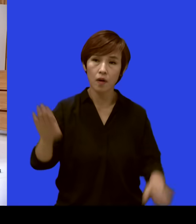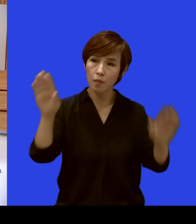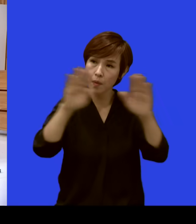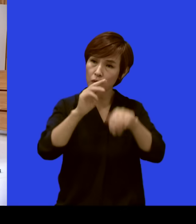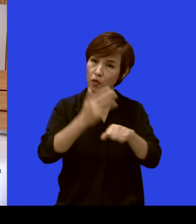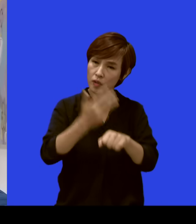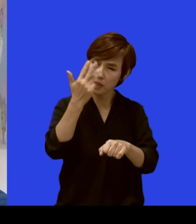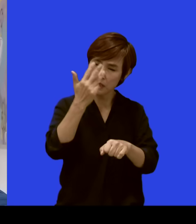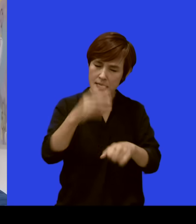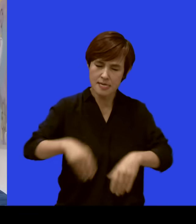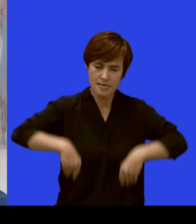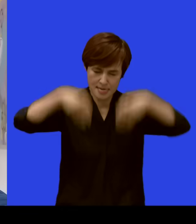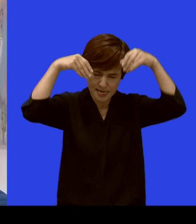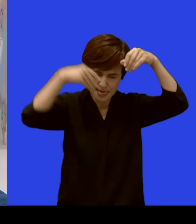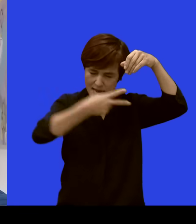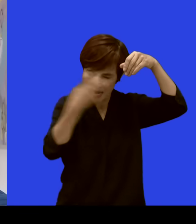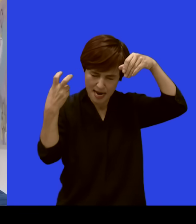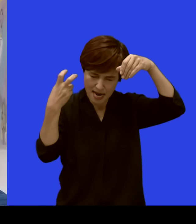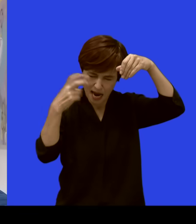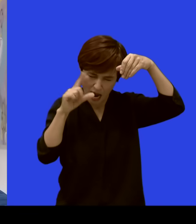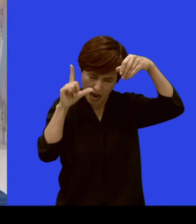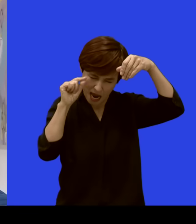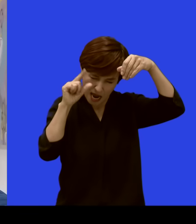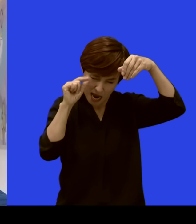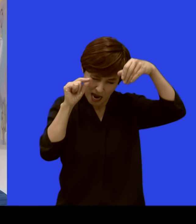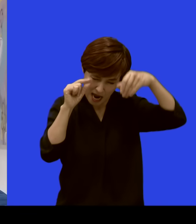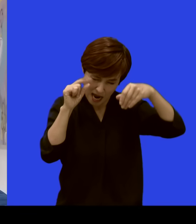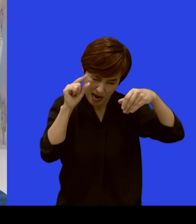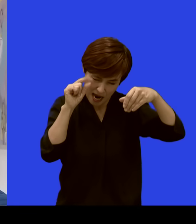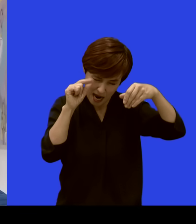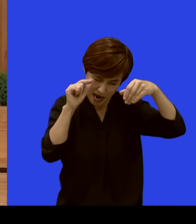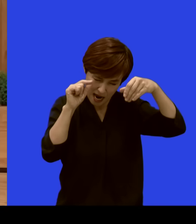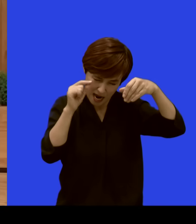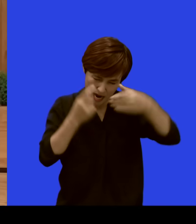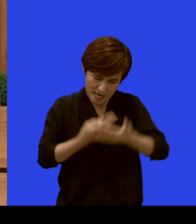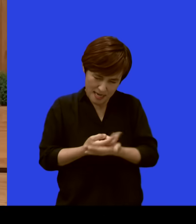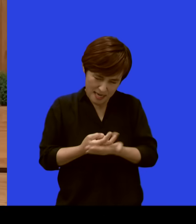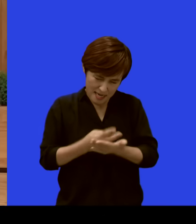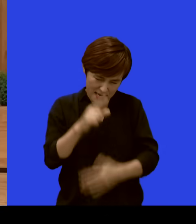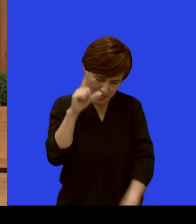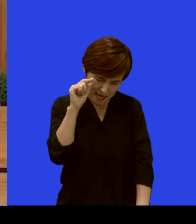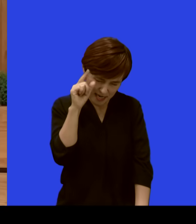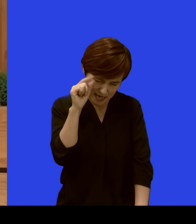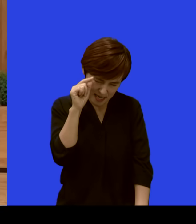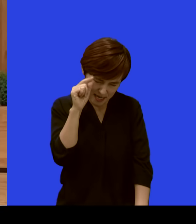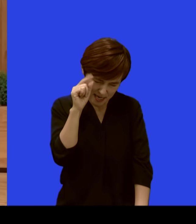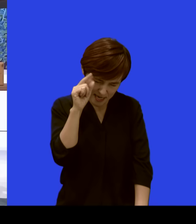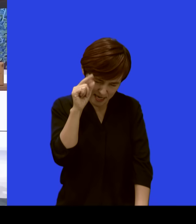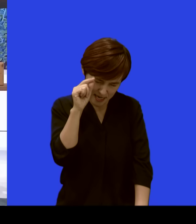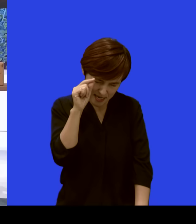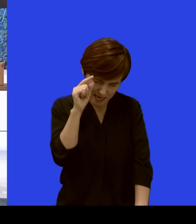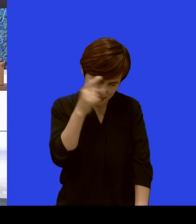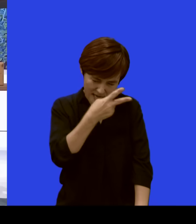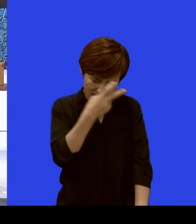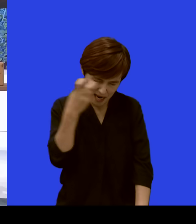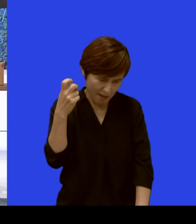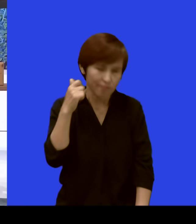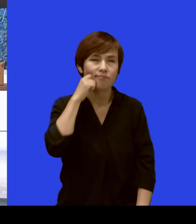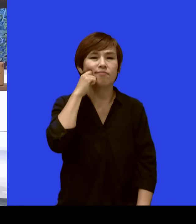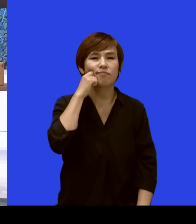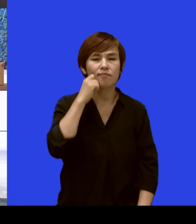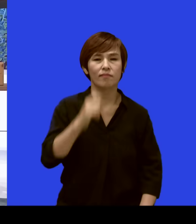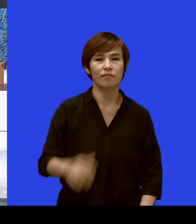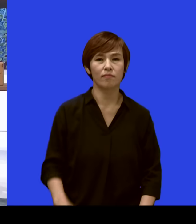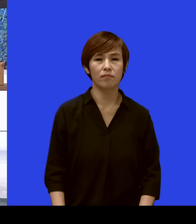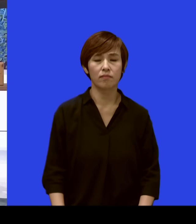8시인가에 이불을 뒤집어 썼는데 아무리 노력을 해도 잠을 못 자겠어요. 제가 밤을 꼬박 샜습니다. 안에 화가 있으니까. 그런데 생각해보니까 그